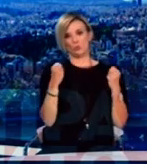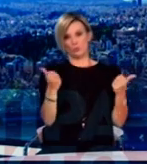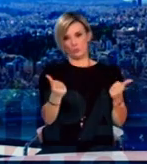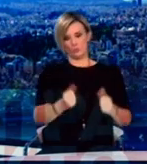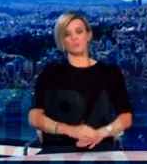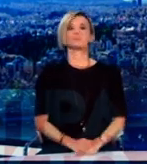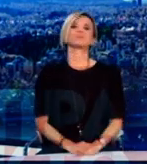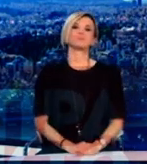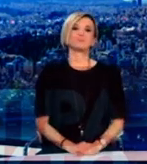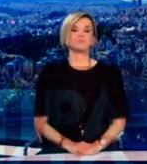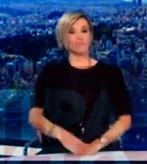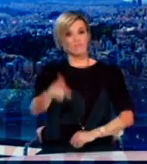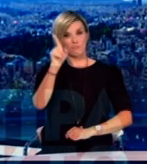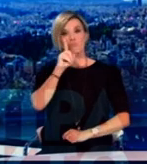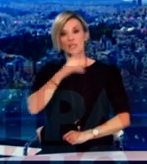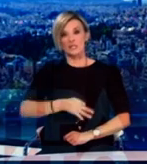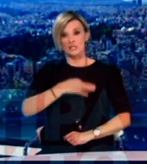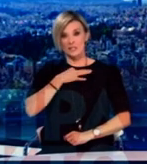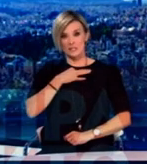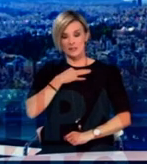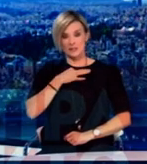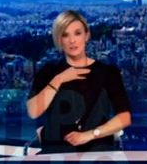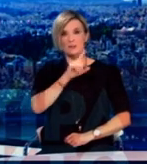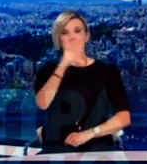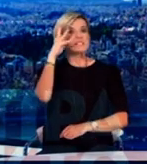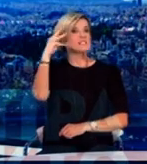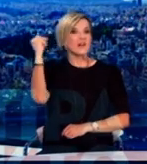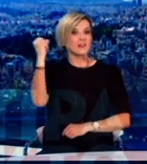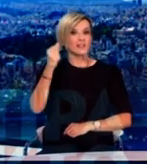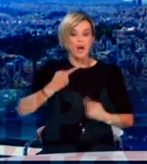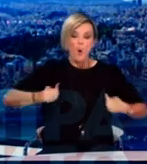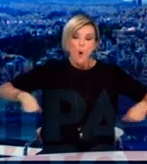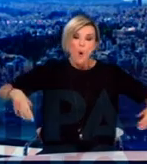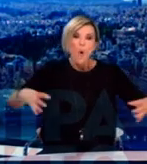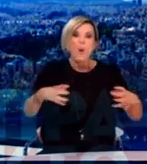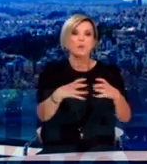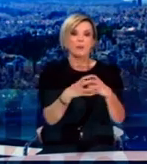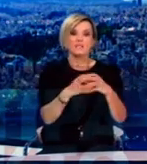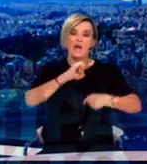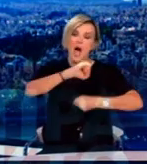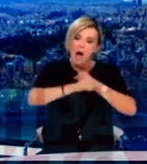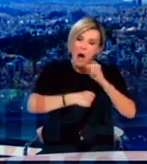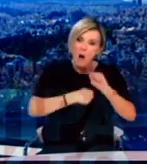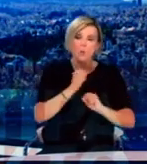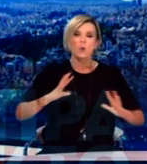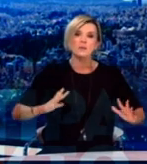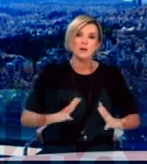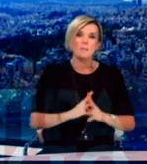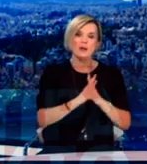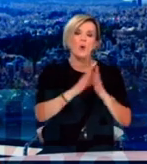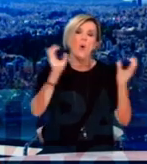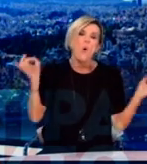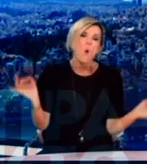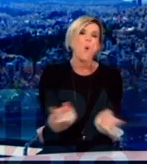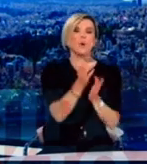και κλείνω. Είμαστε όλοι μαζί σε αυτόν τον αγώνα, σε αυτή τη μάχη. Και θα κάνουμε ό,τι περνάει από το χέρι